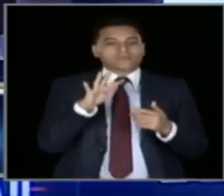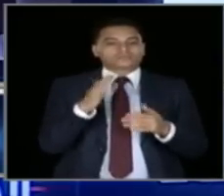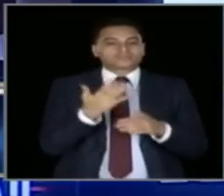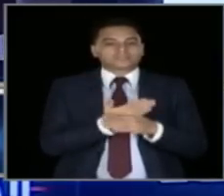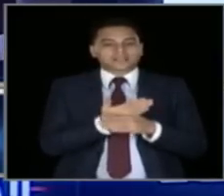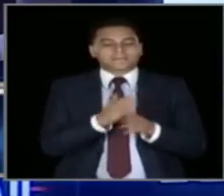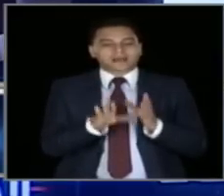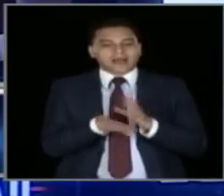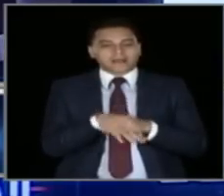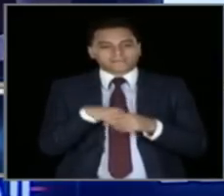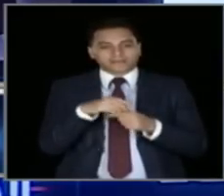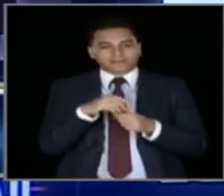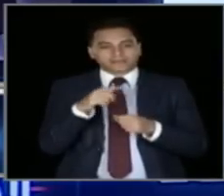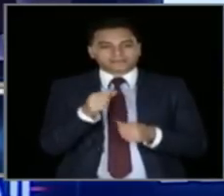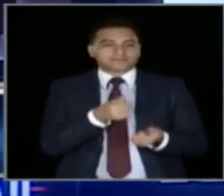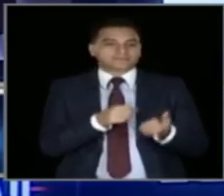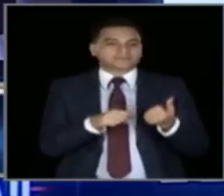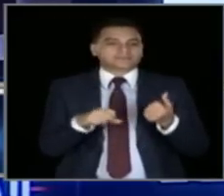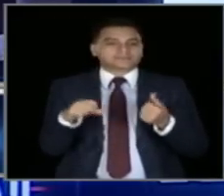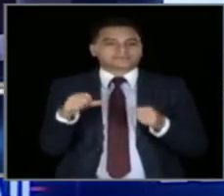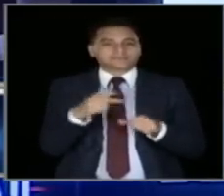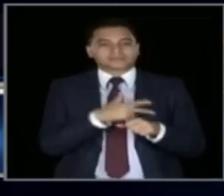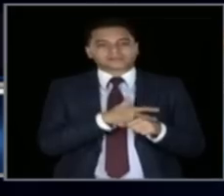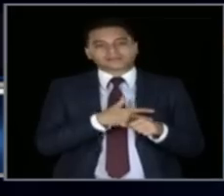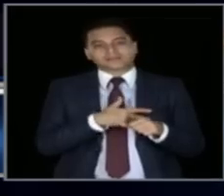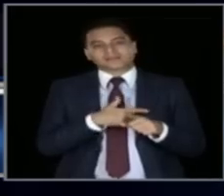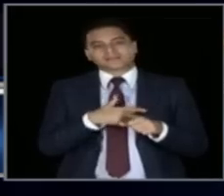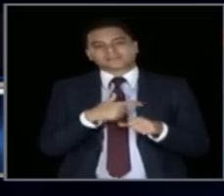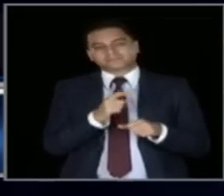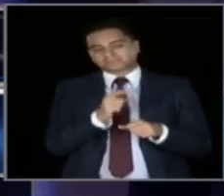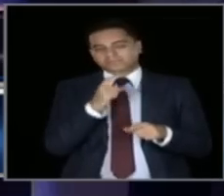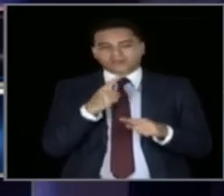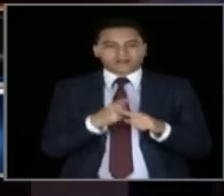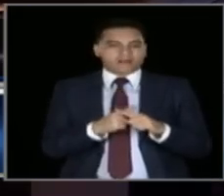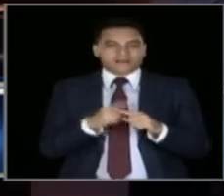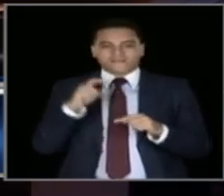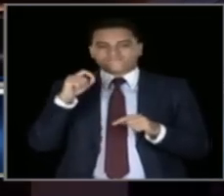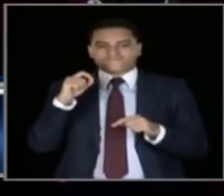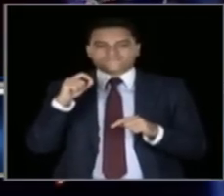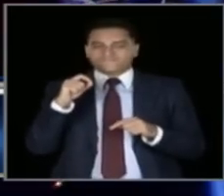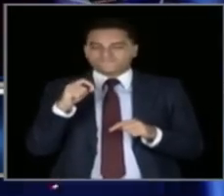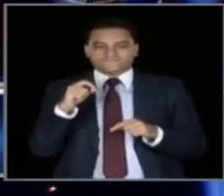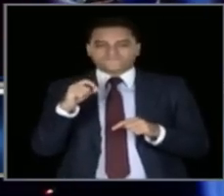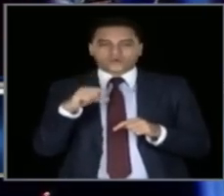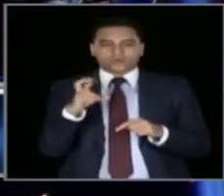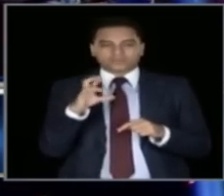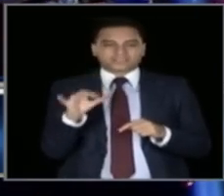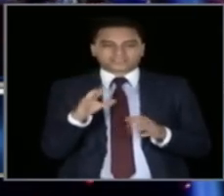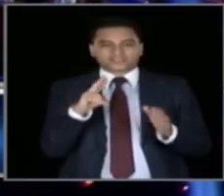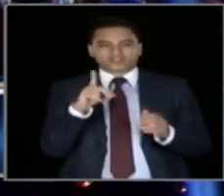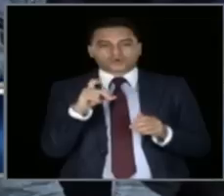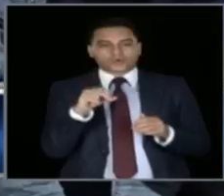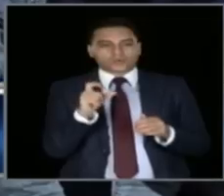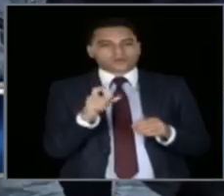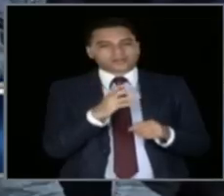لتخليق الغاز المركب ده. البوزيترون. إجابة خاطئة. محمد جمال عنده الإجابة. إيه